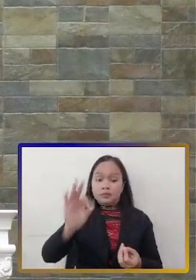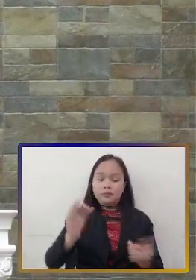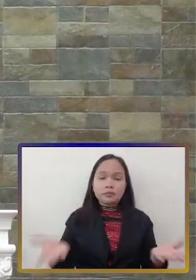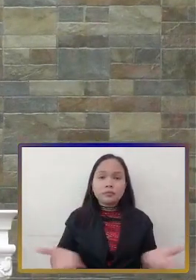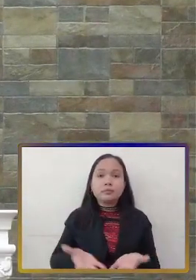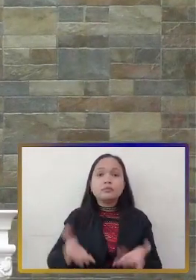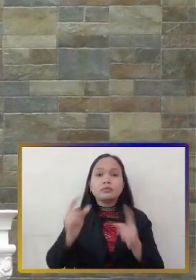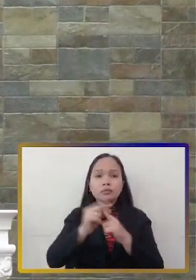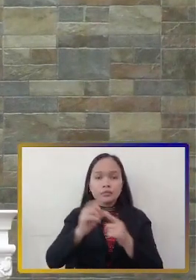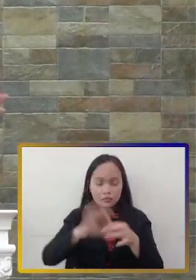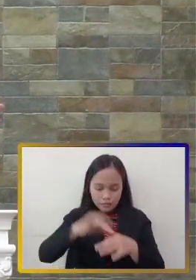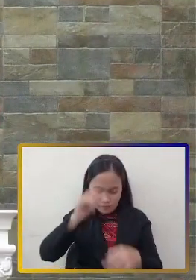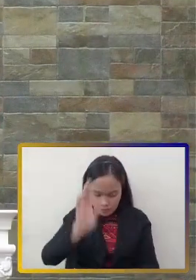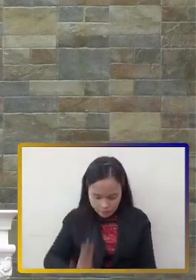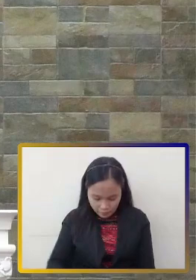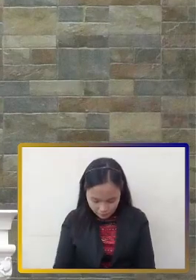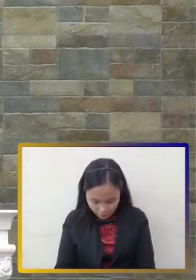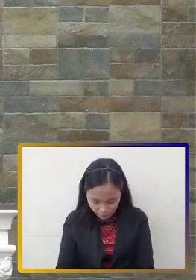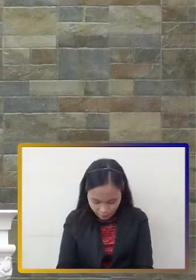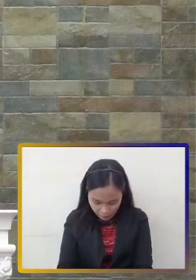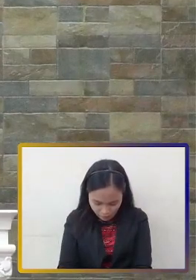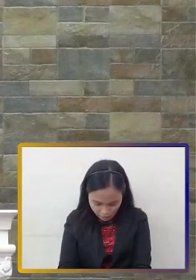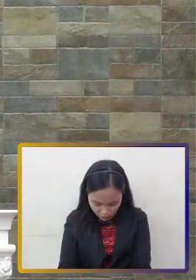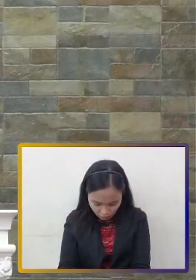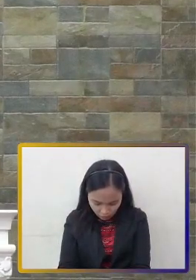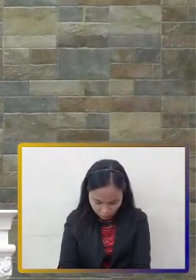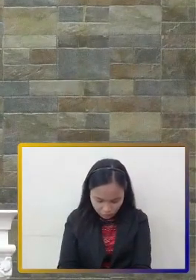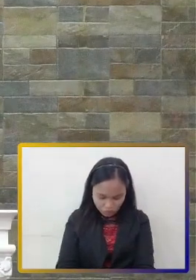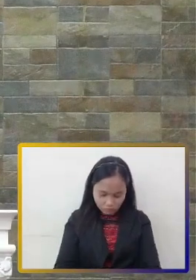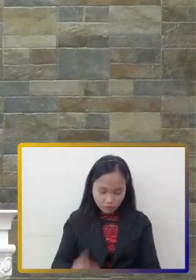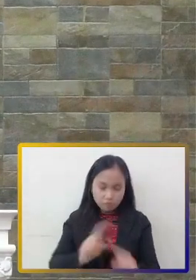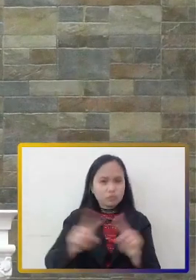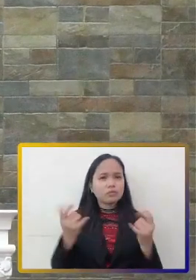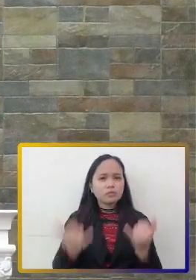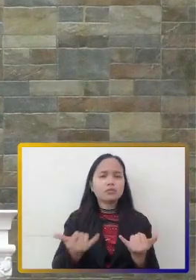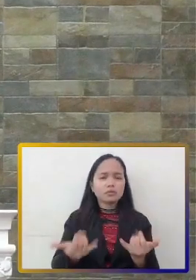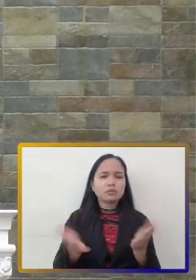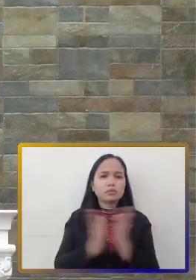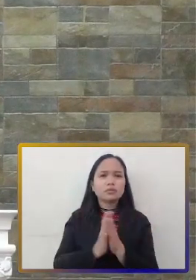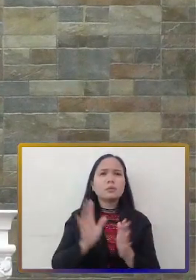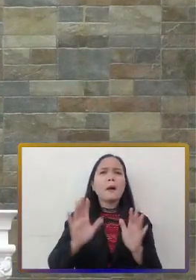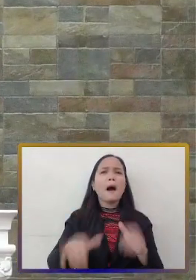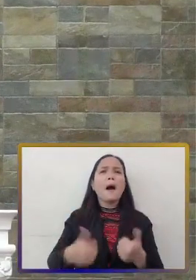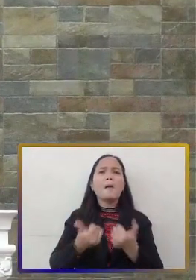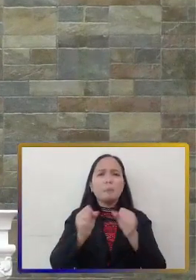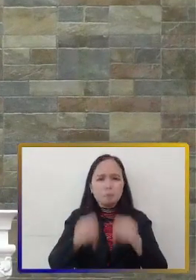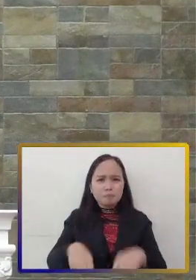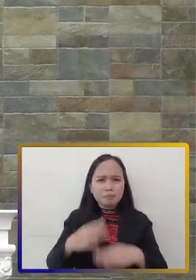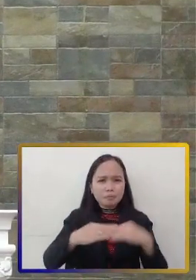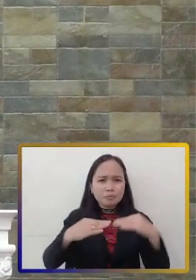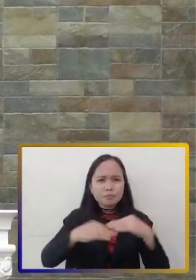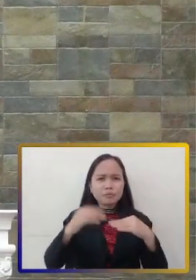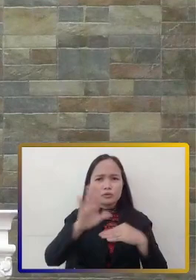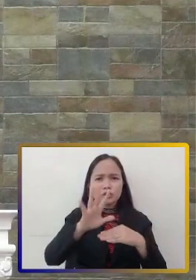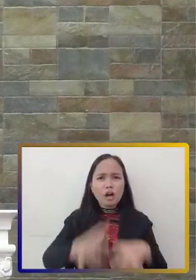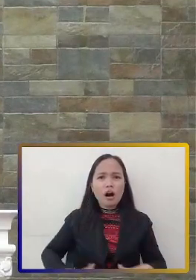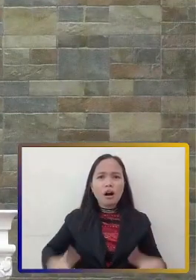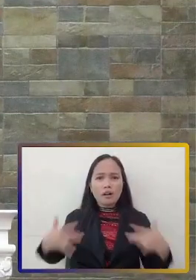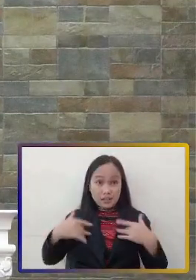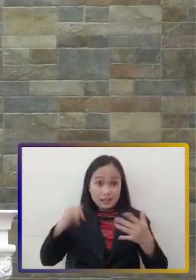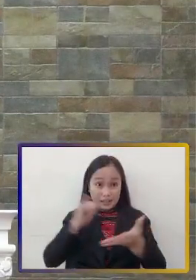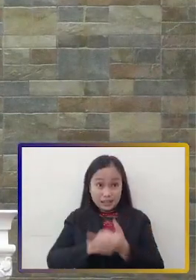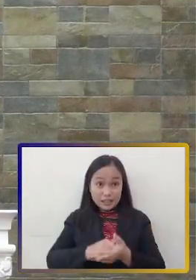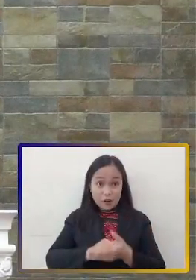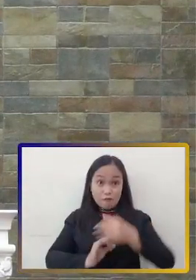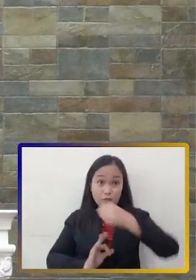ng Diyos. Nandiyan na yung pundasyon. Tanong, paano mo ngayon ibibuild ang buhay mo sa pundasyon na yan?